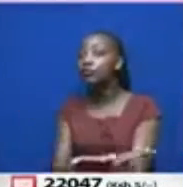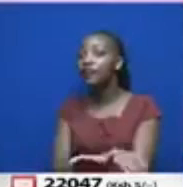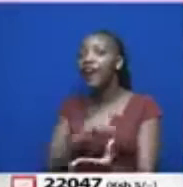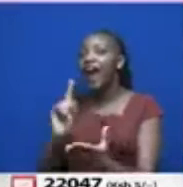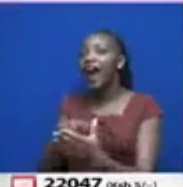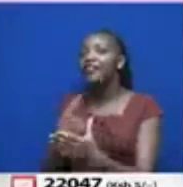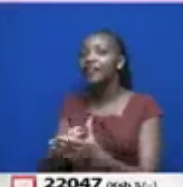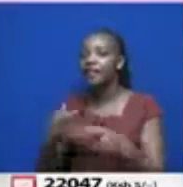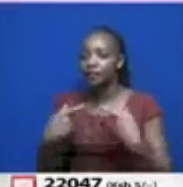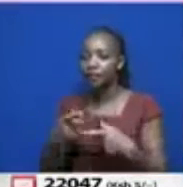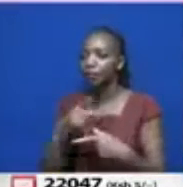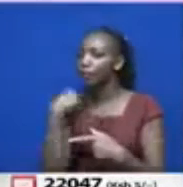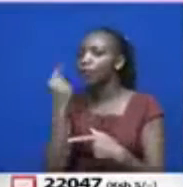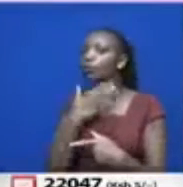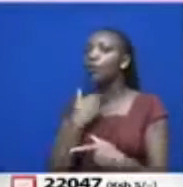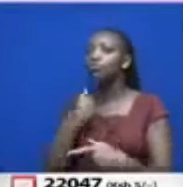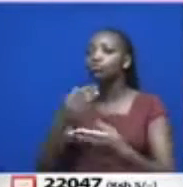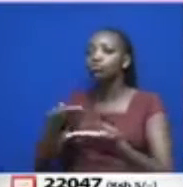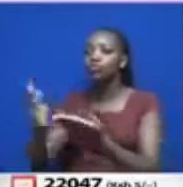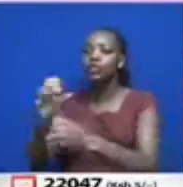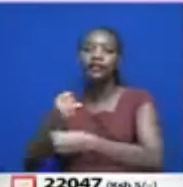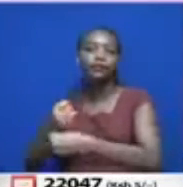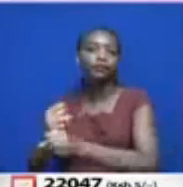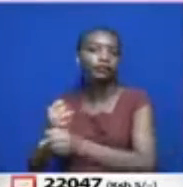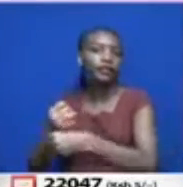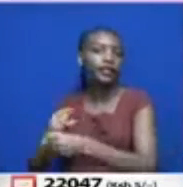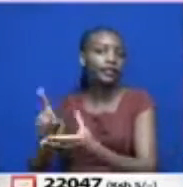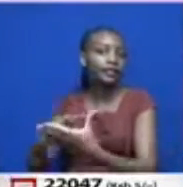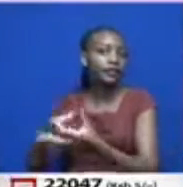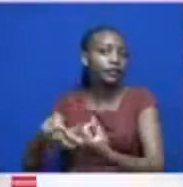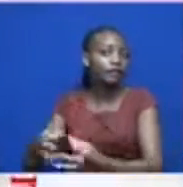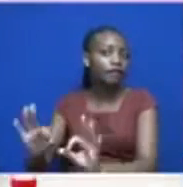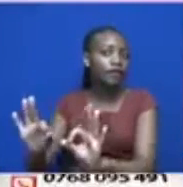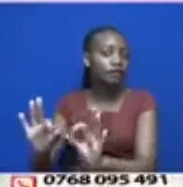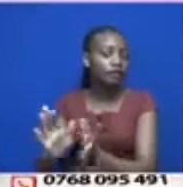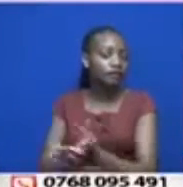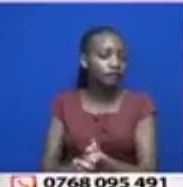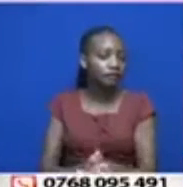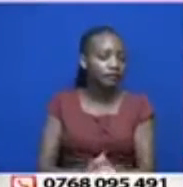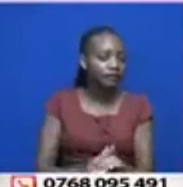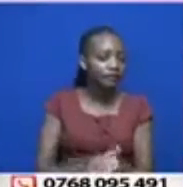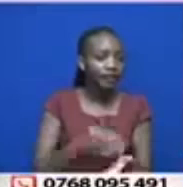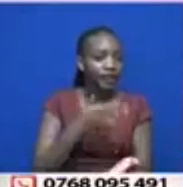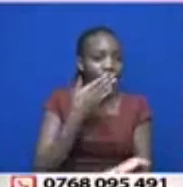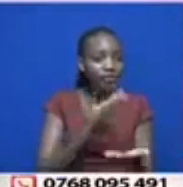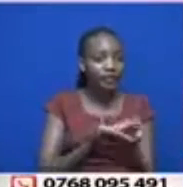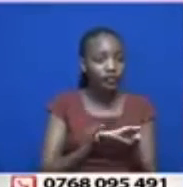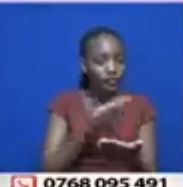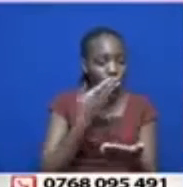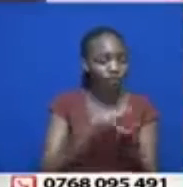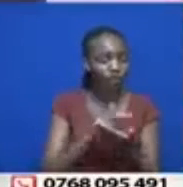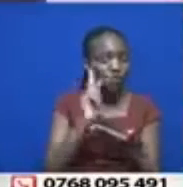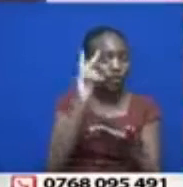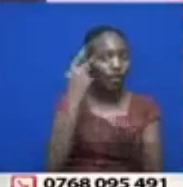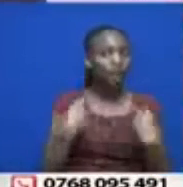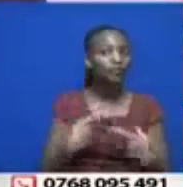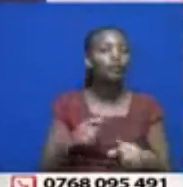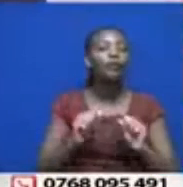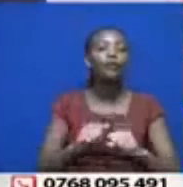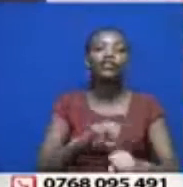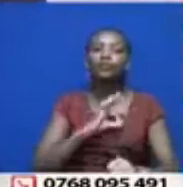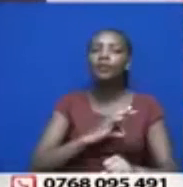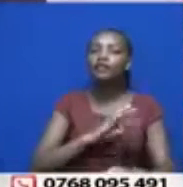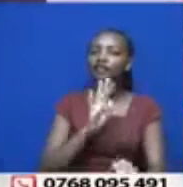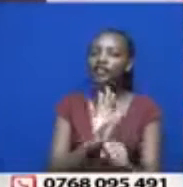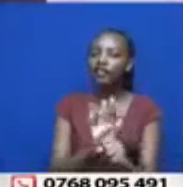anataka kupeleka mali yake Mogadishu atafululiza moja kwa moja. Safi, shukrani sana. Wakenya bila shaka wataweza kunufaika